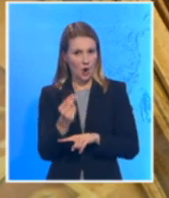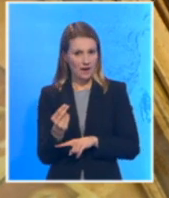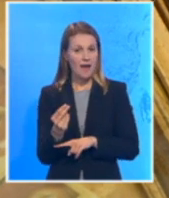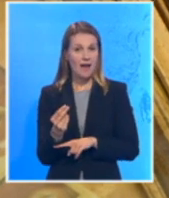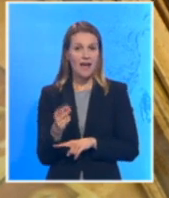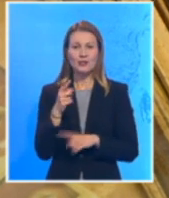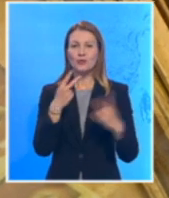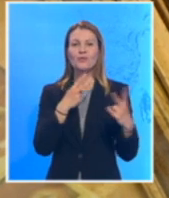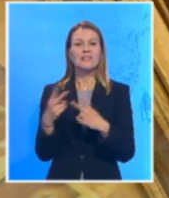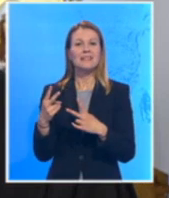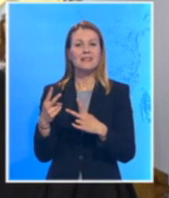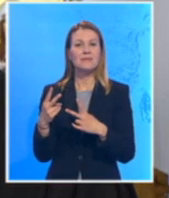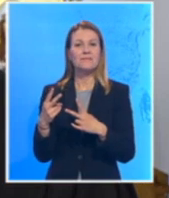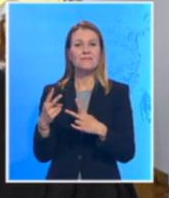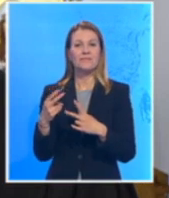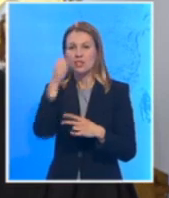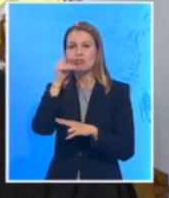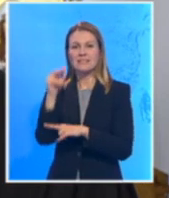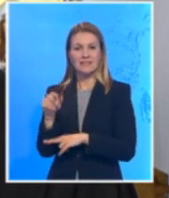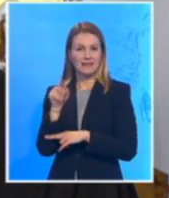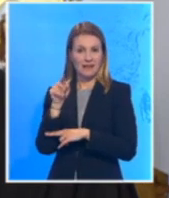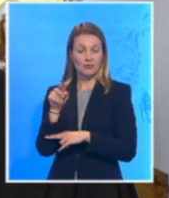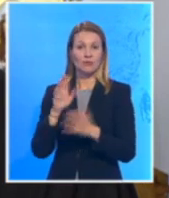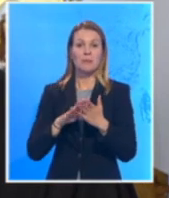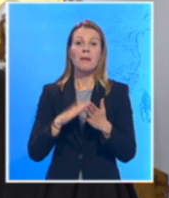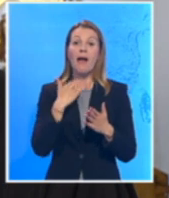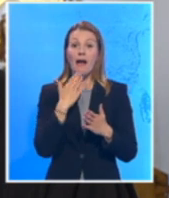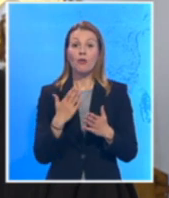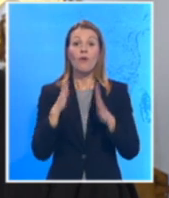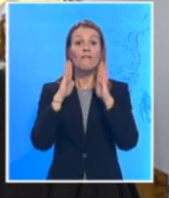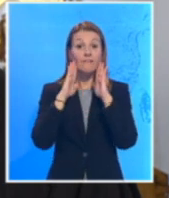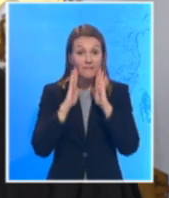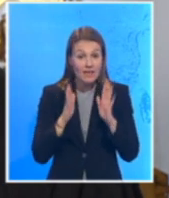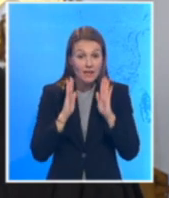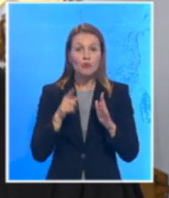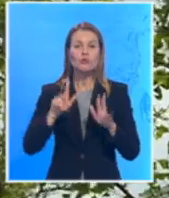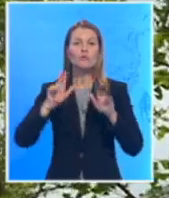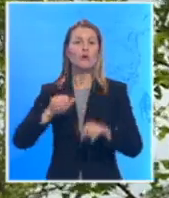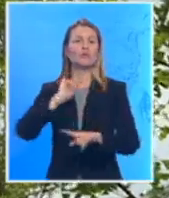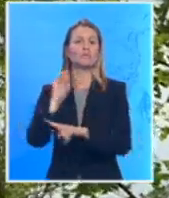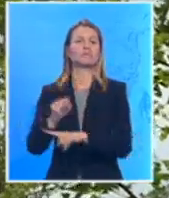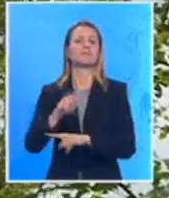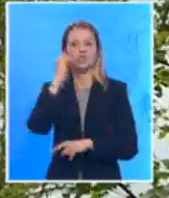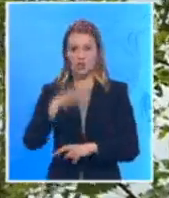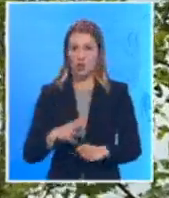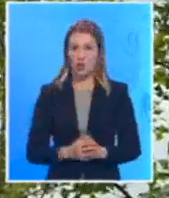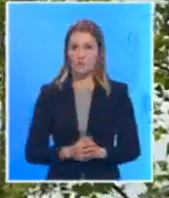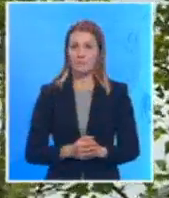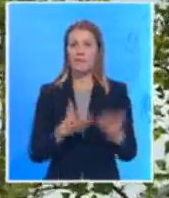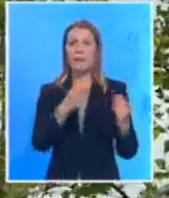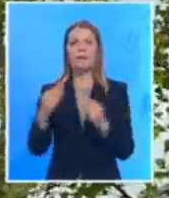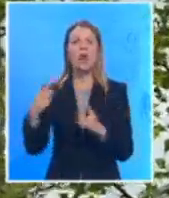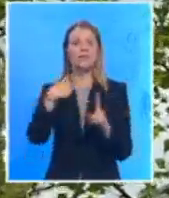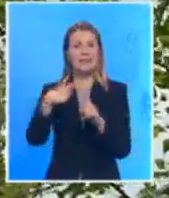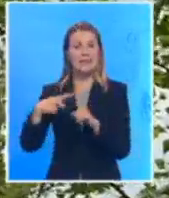poruku da verom možemo da pobedimo svako zlo. Mnogi hramovi posvećeni